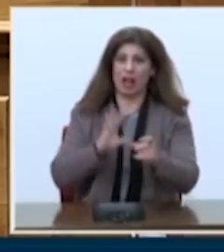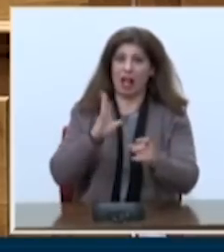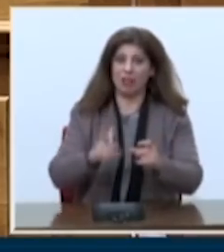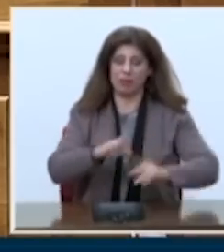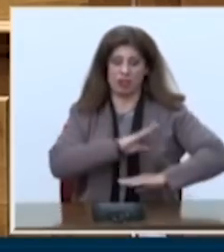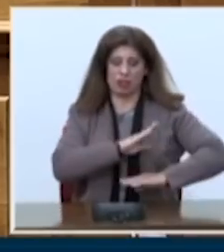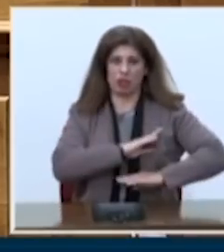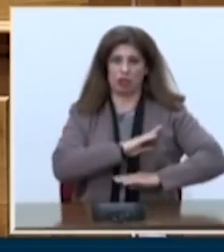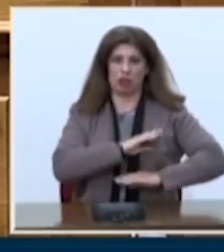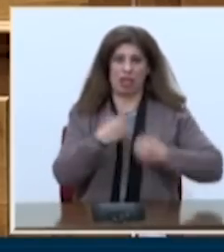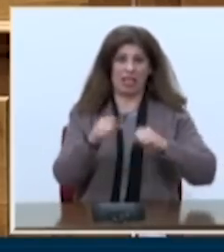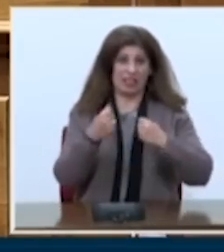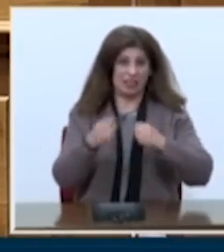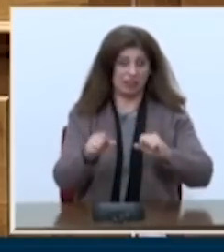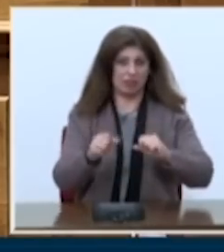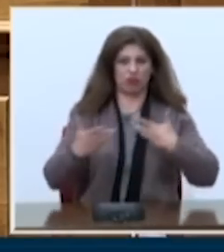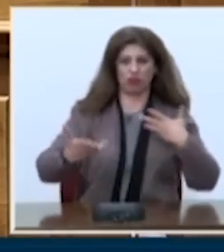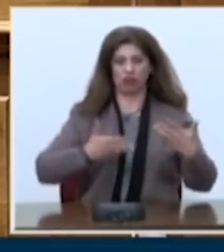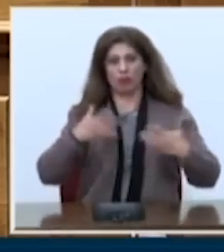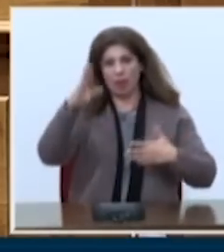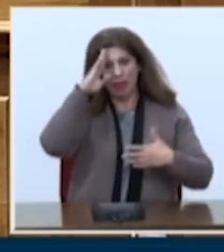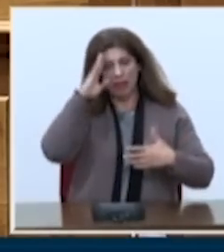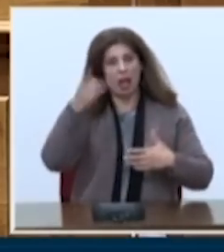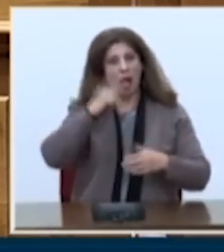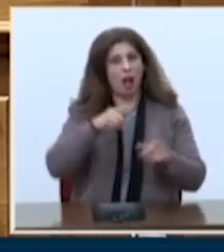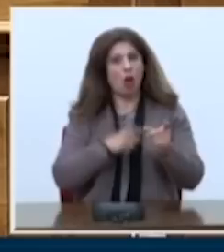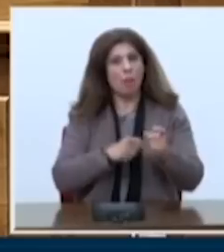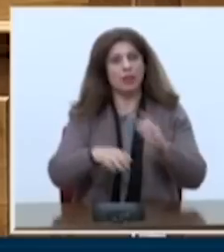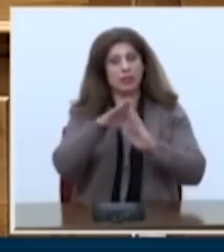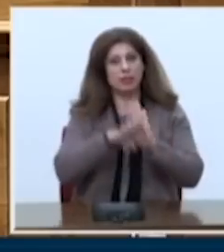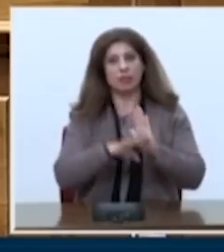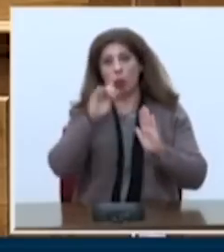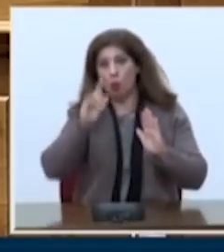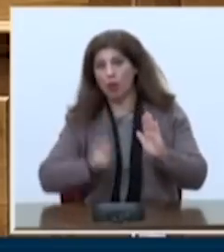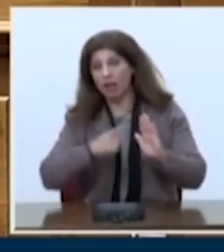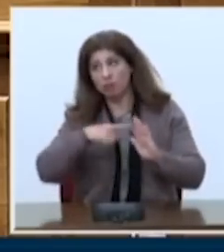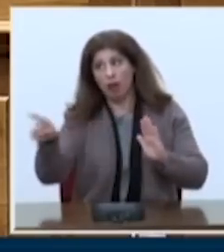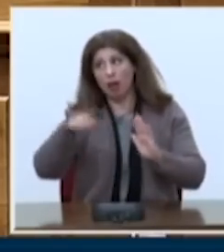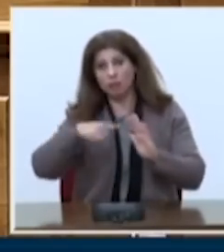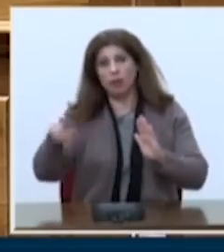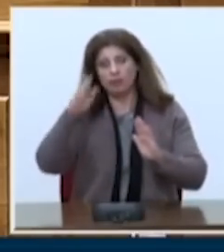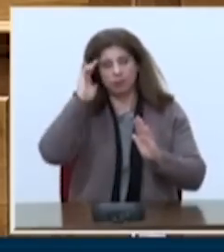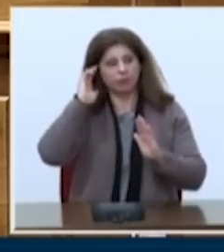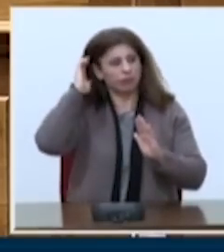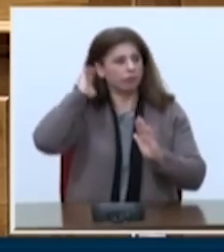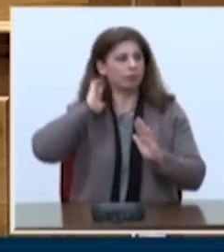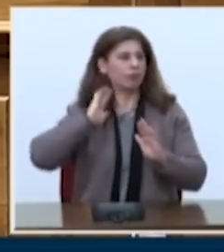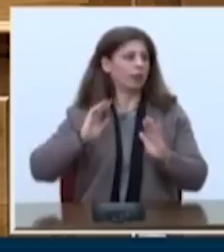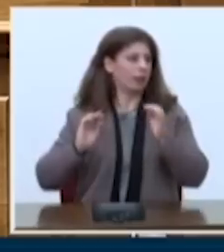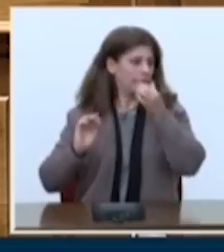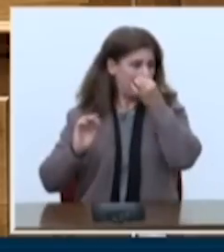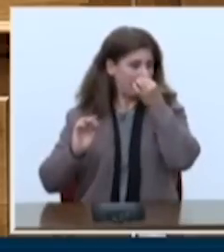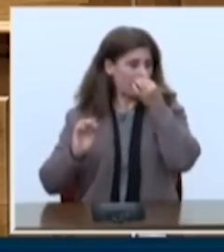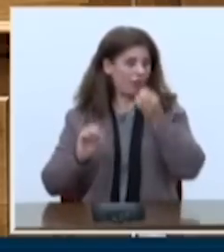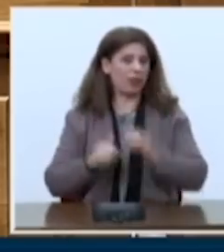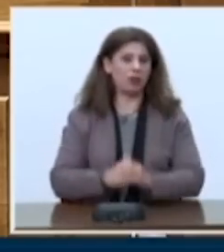αποστολή σύγχρονων αμερικάνικων και άλλων ατοικών οπλικών συστημάτων στην Ουκρανία, η επιφυλακή και οι απειλές χρήσης